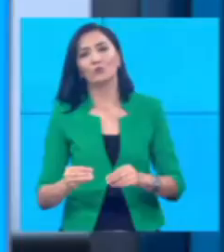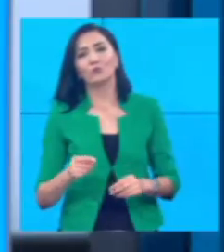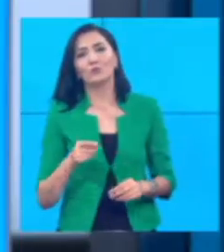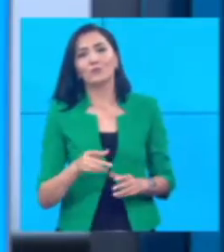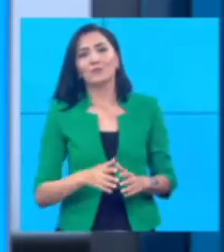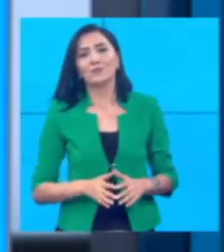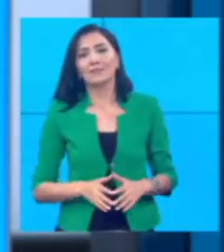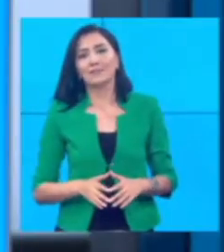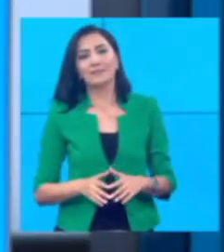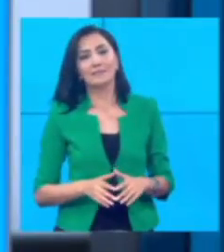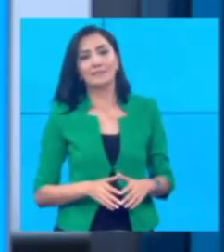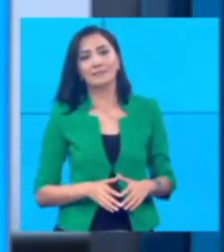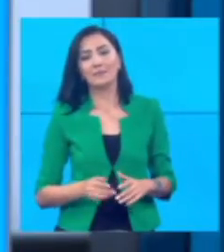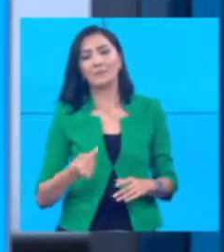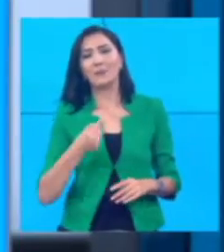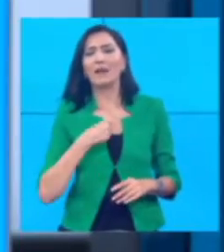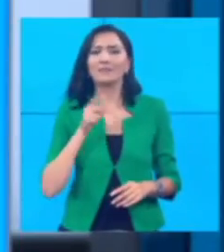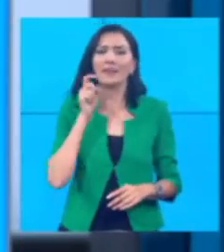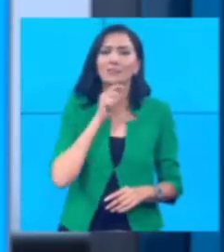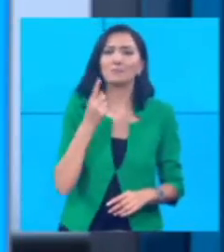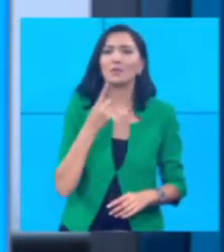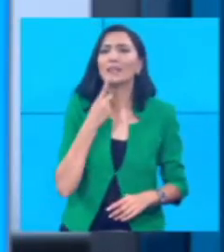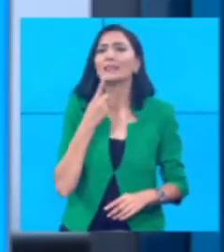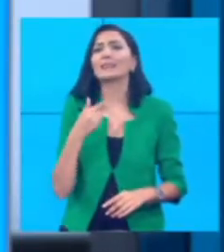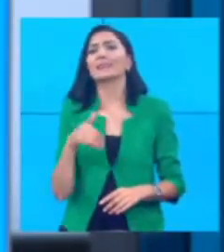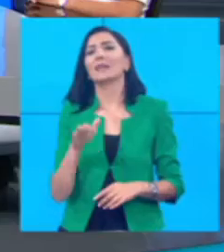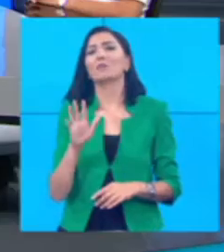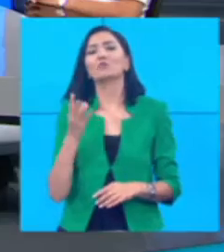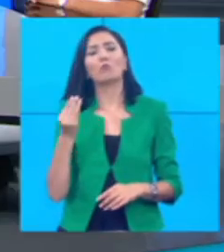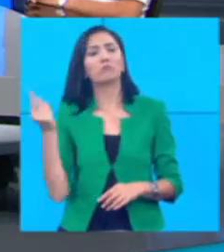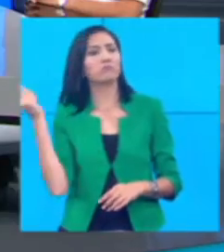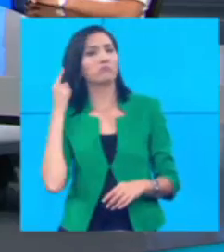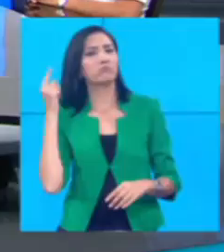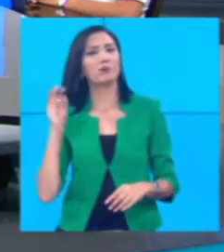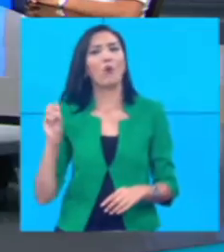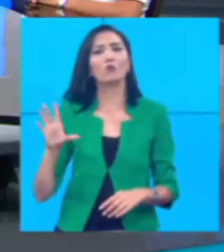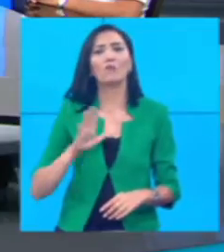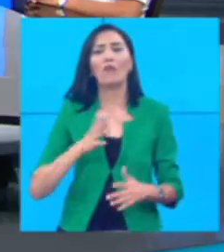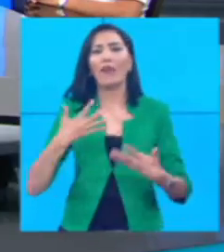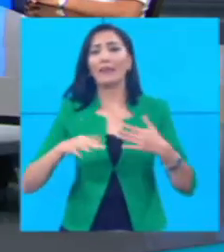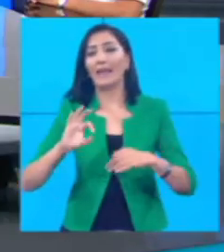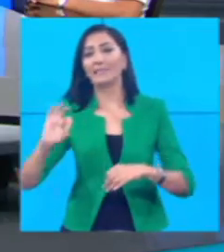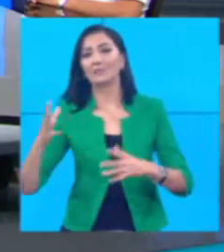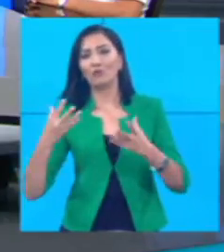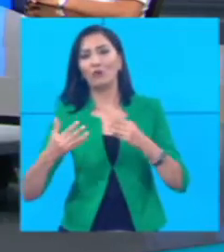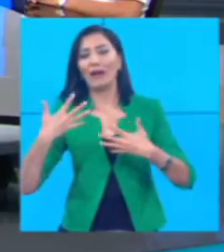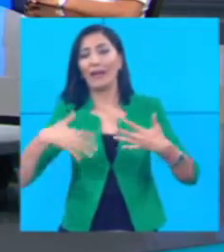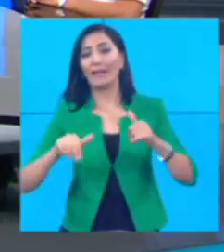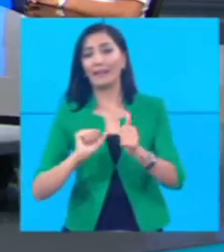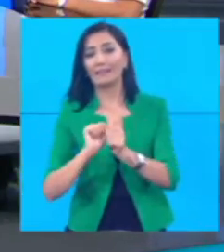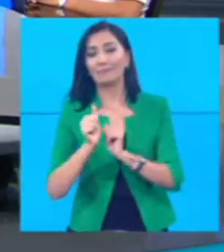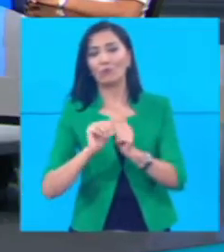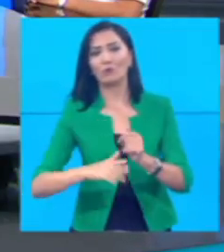Evet. Yani ben hani yanlış bir şey demiyorum. Çok kaliteli hocalarımız var engelsiz olarak,